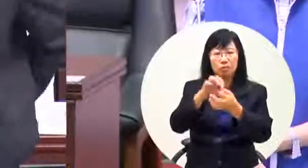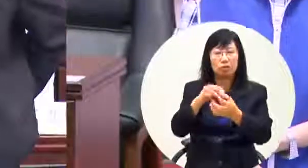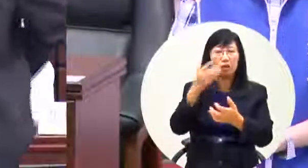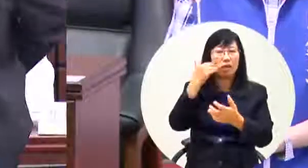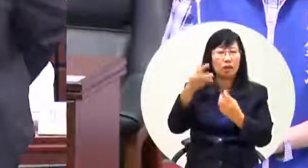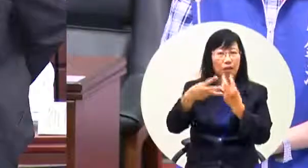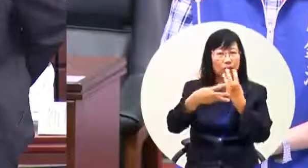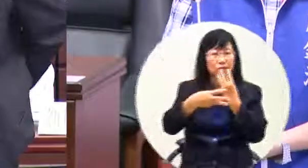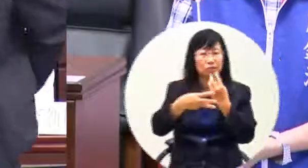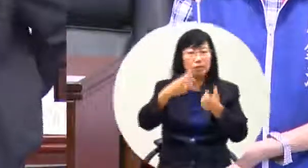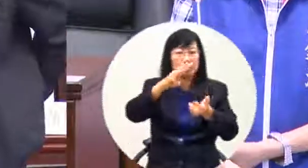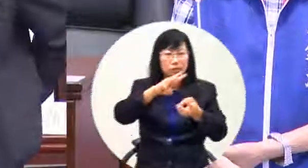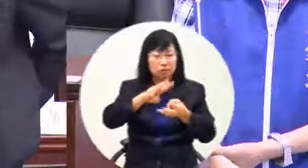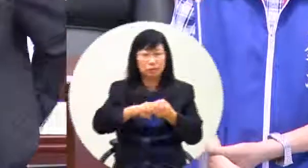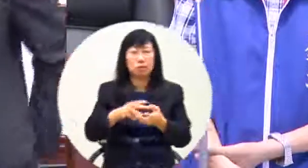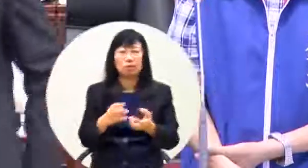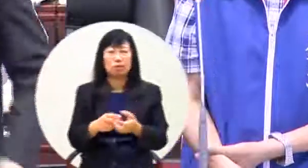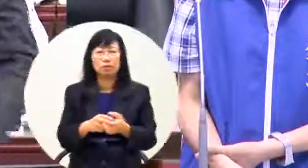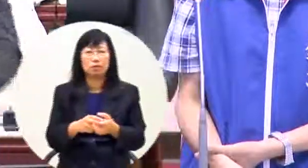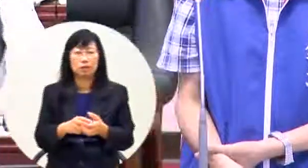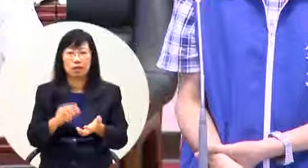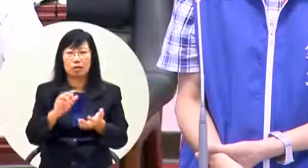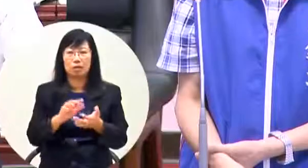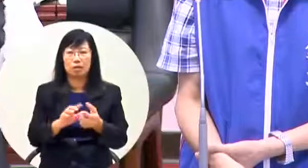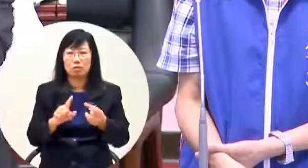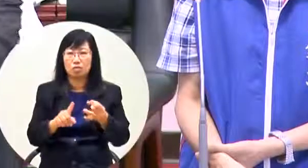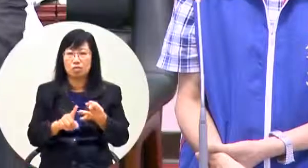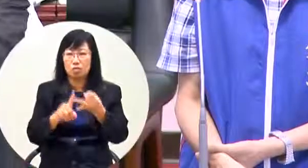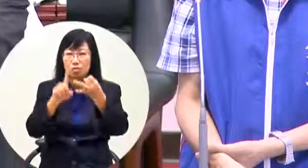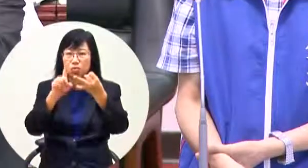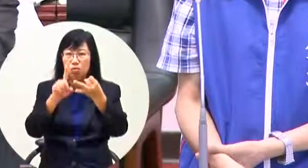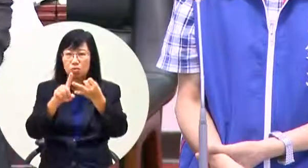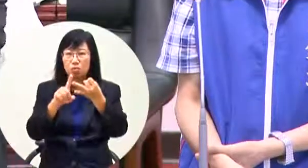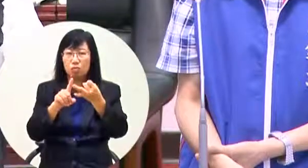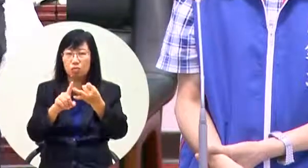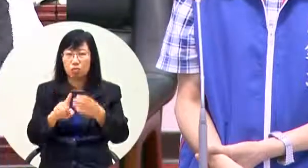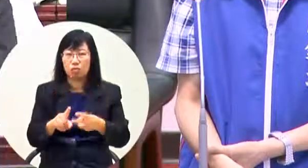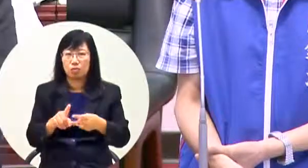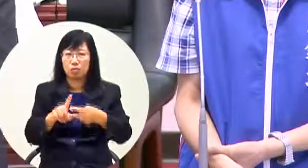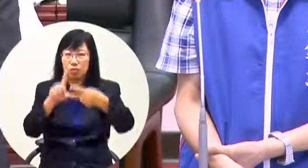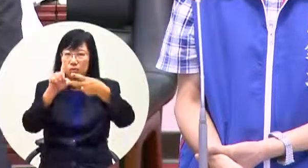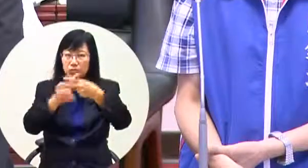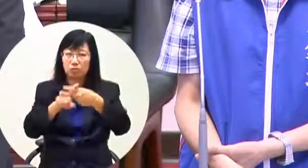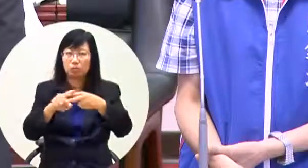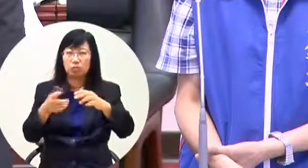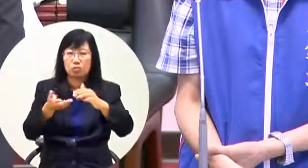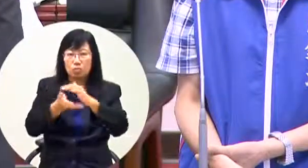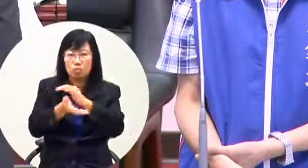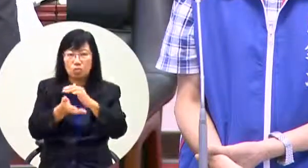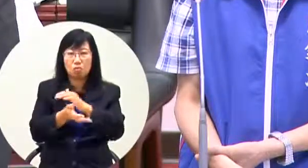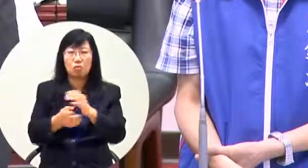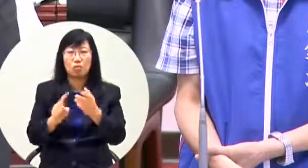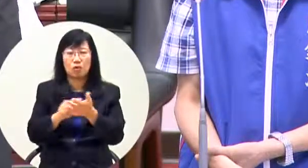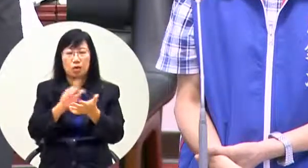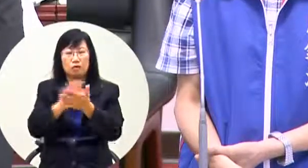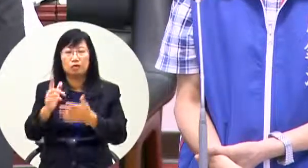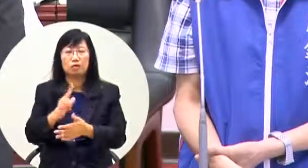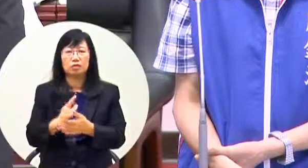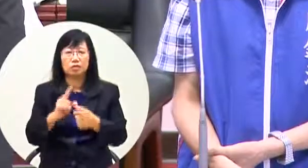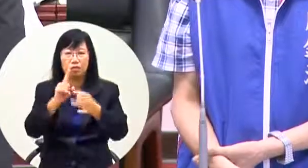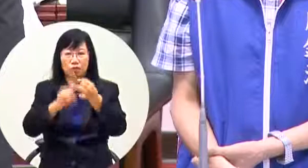龙里。 请市长回答。 好，谢谢议长，谢谢周议员哦。就是因为我担任过研考会主委，你也知